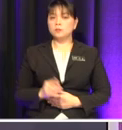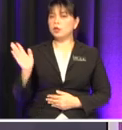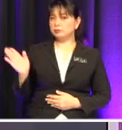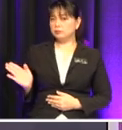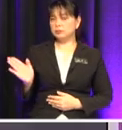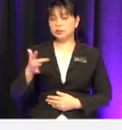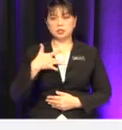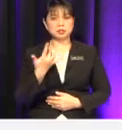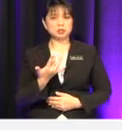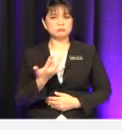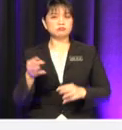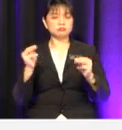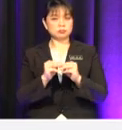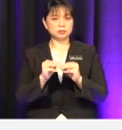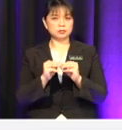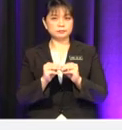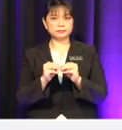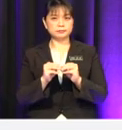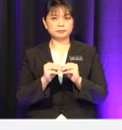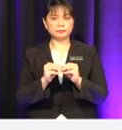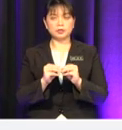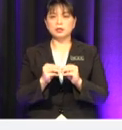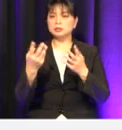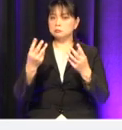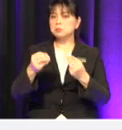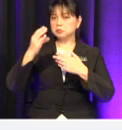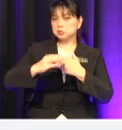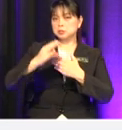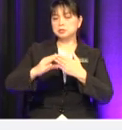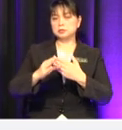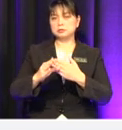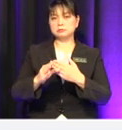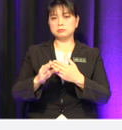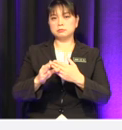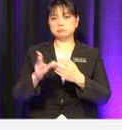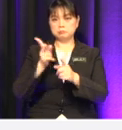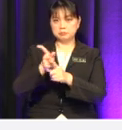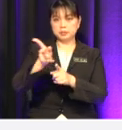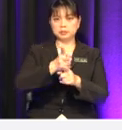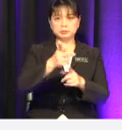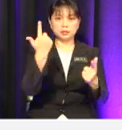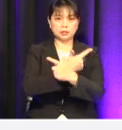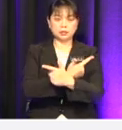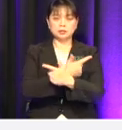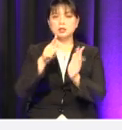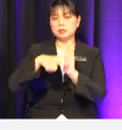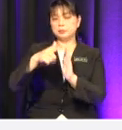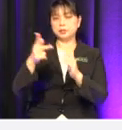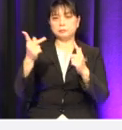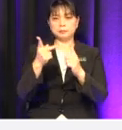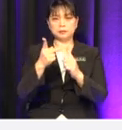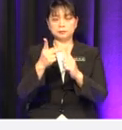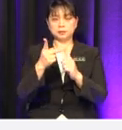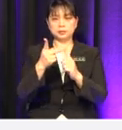Pak sebenarnya keadaan ini memang dia ke pihak lawannya jadi ini adalah lebih kepada